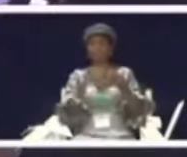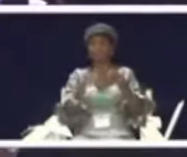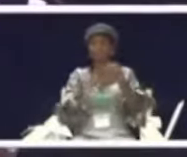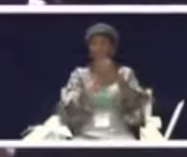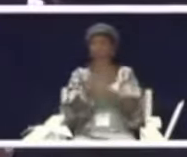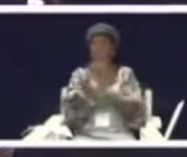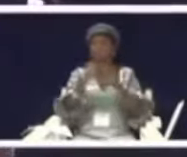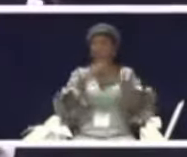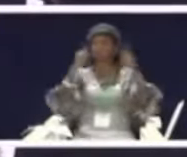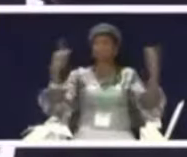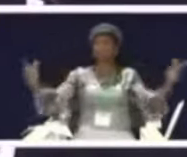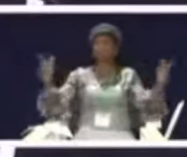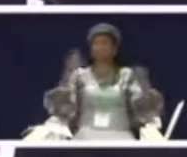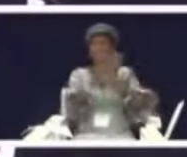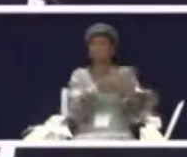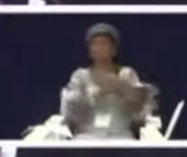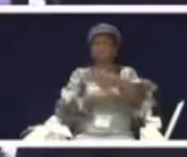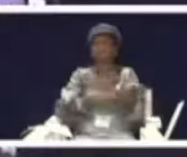Ọlọ́wọ́ gbọgbọrọ.